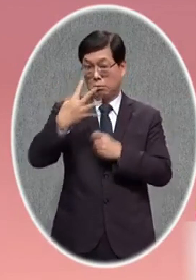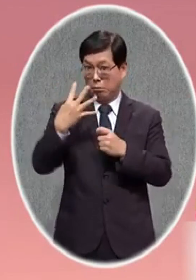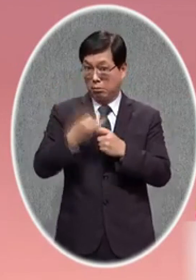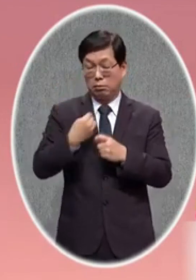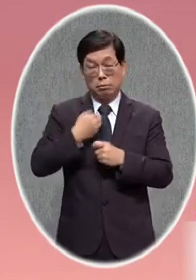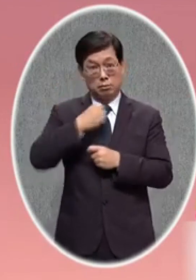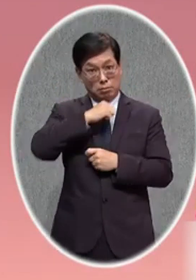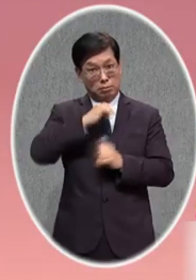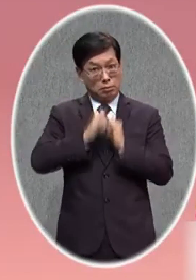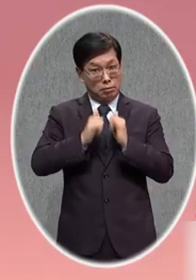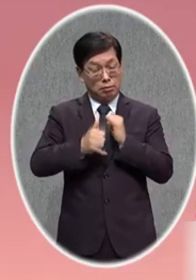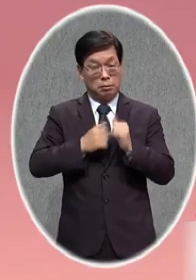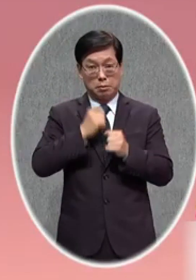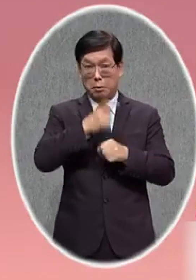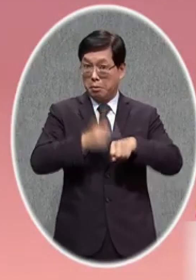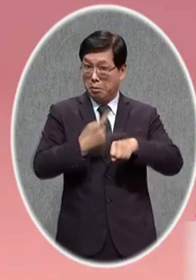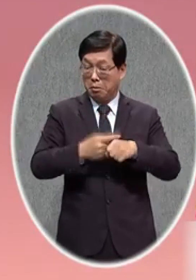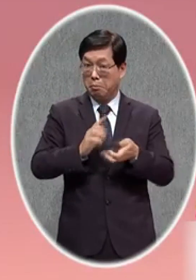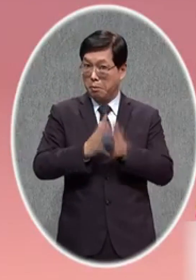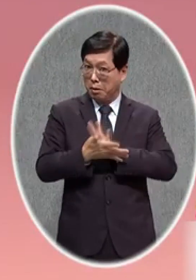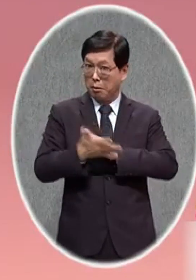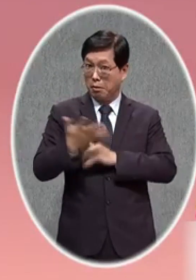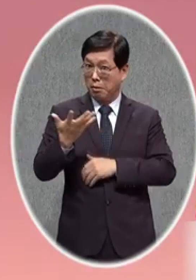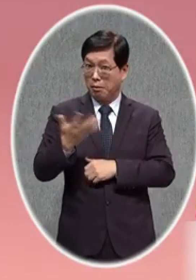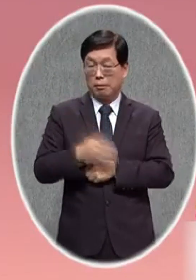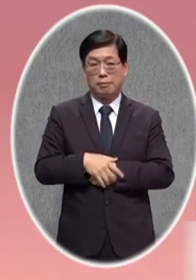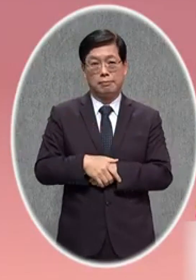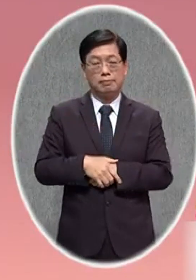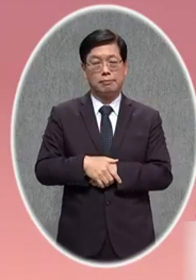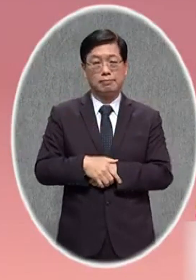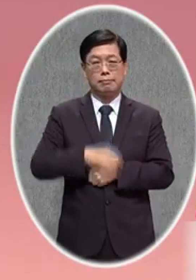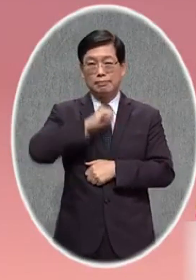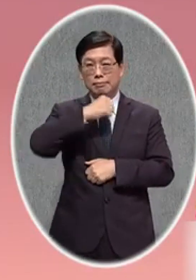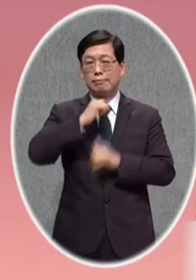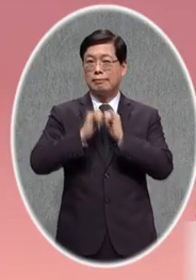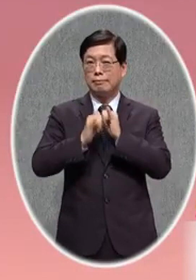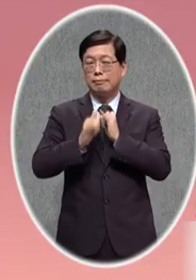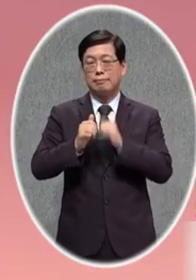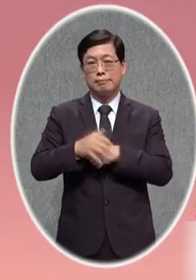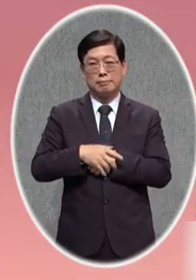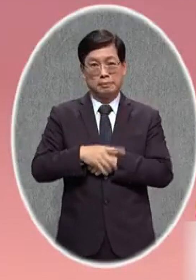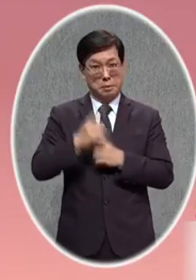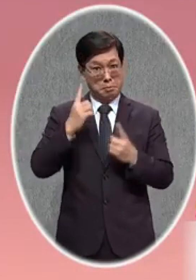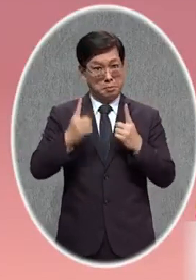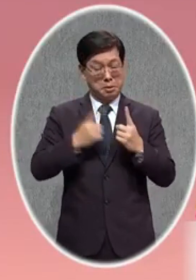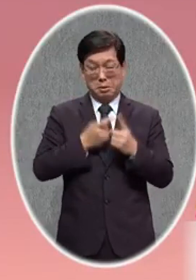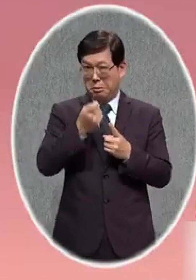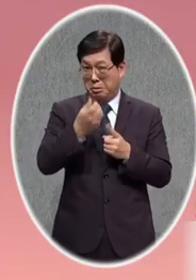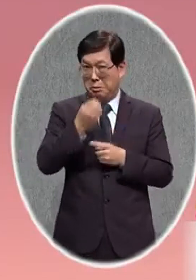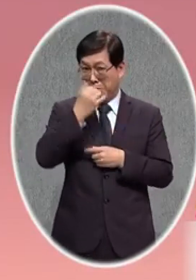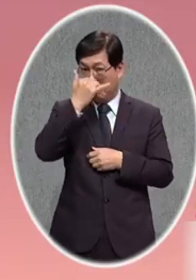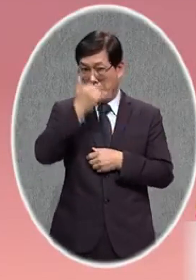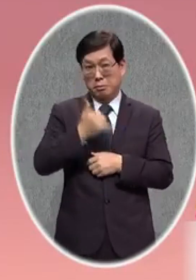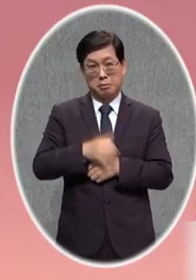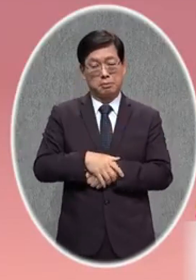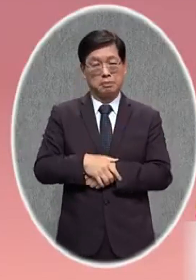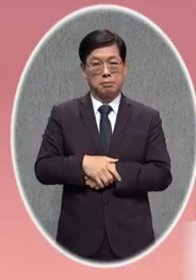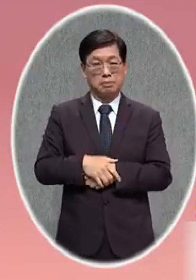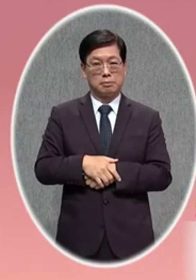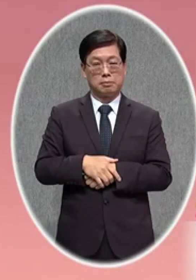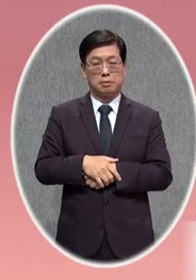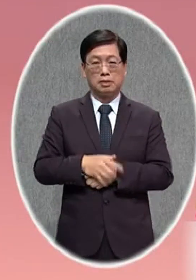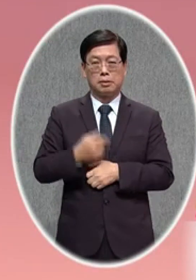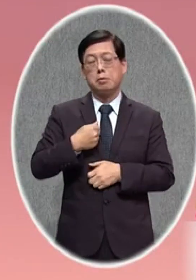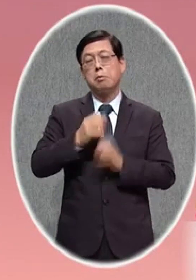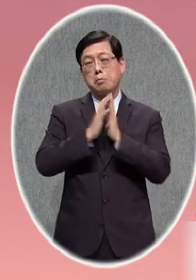国人的消费习惯有变吗？台湾人有比较少吃猪肉吗？